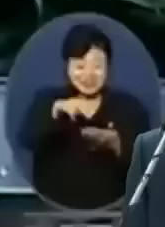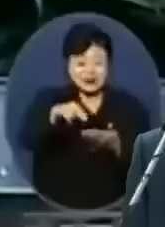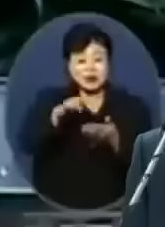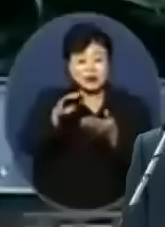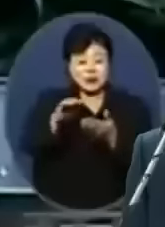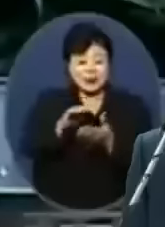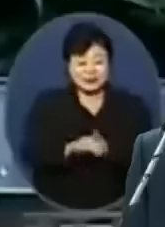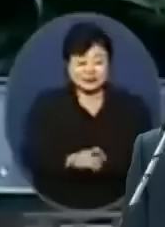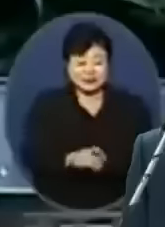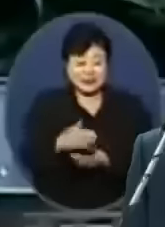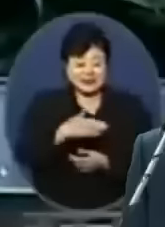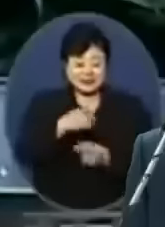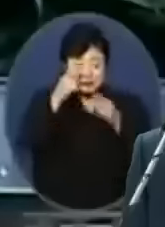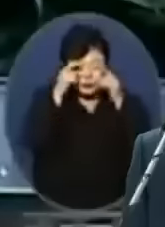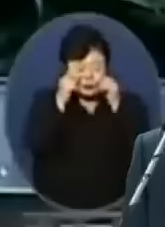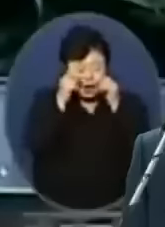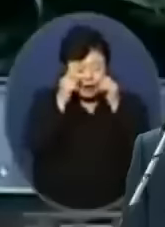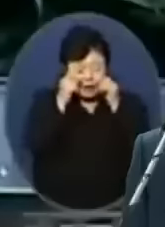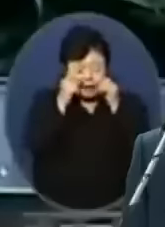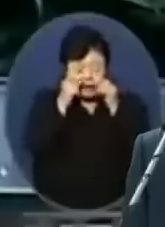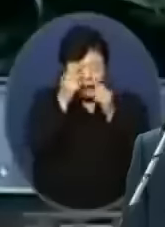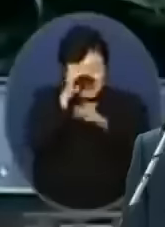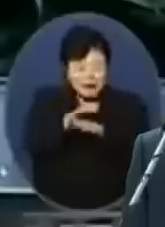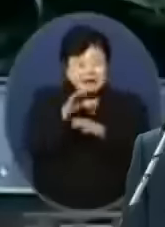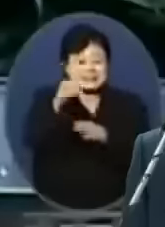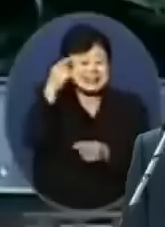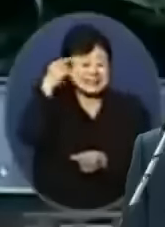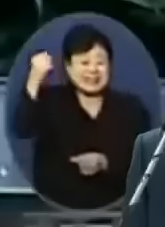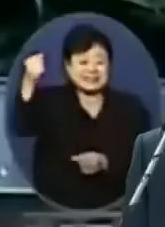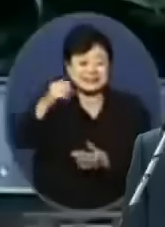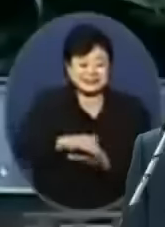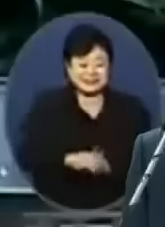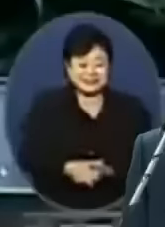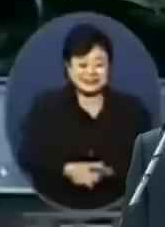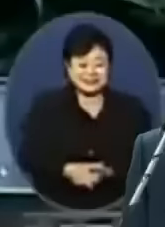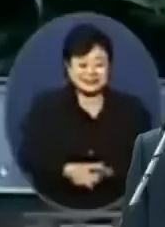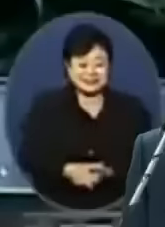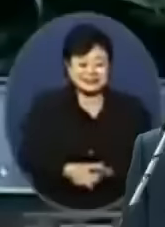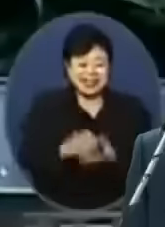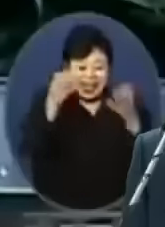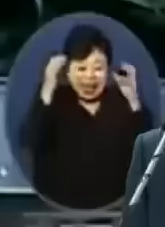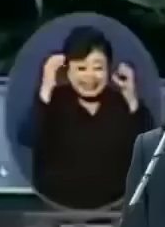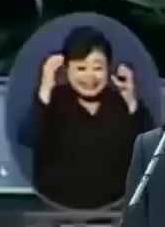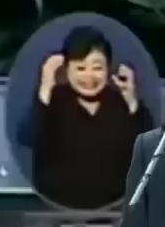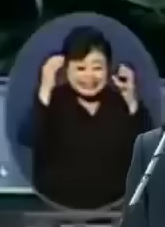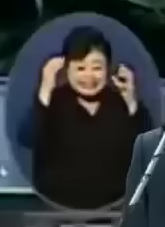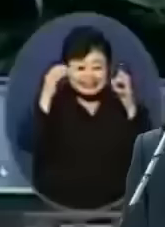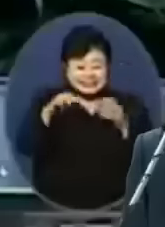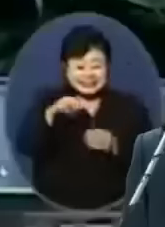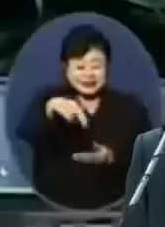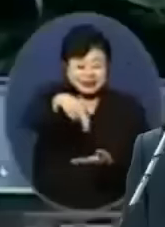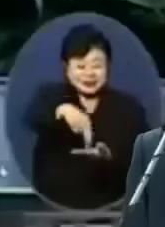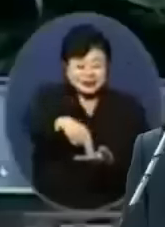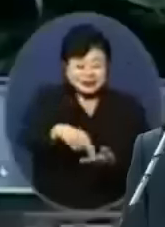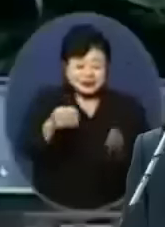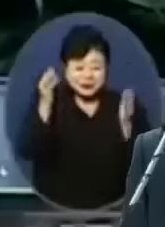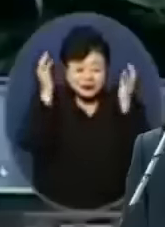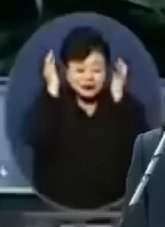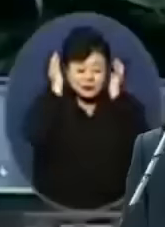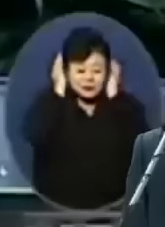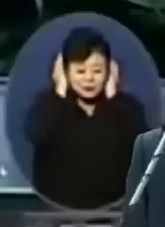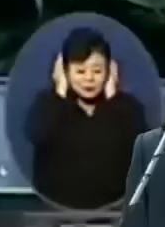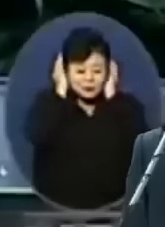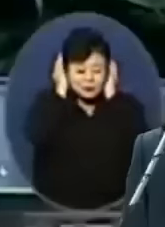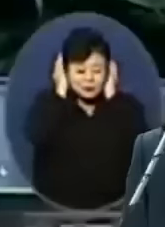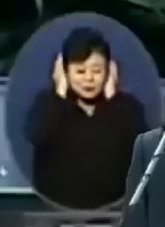다음에, 애라 나도 눈 감고 해봐야 되겠다. 그래서 그 애를 앞에 세워놓고 손을 양쪽